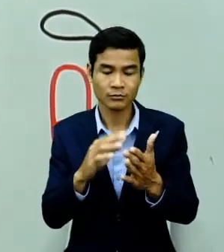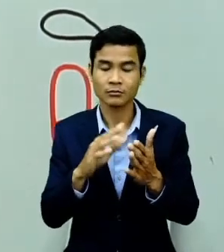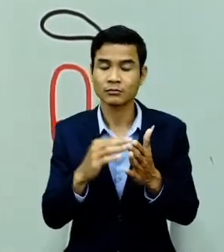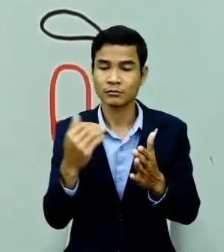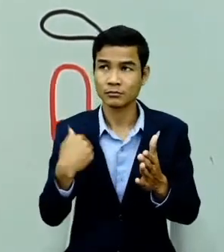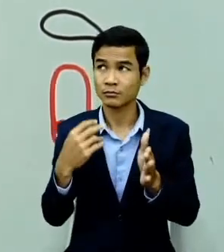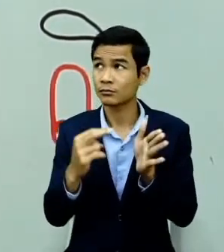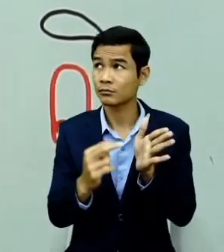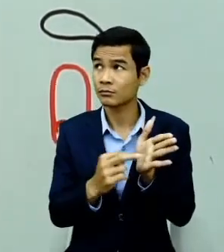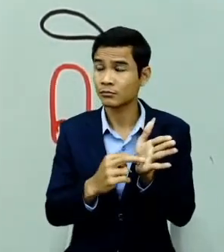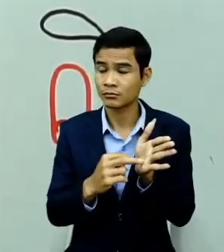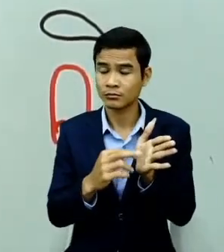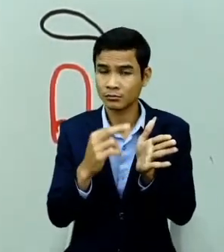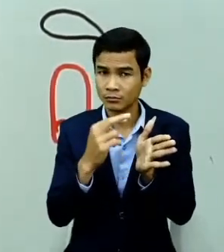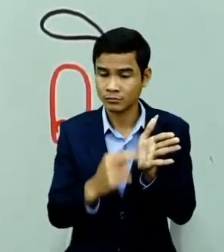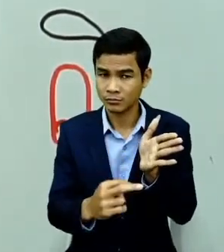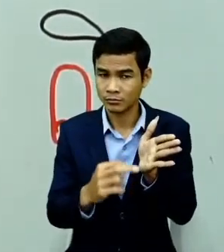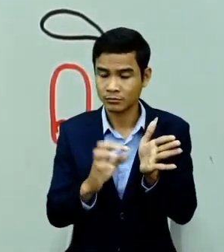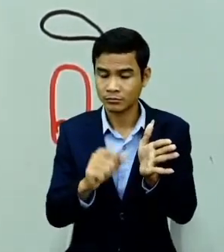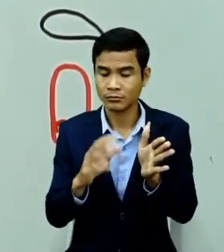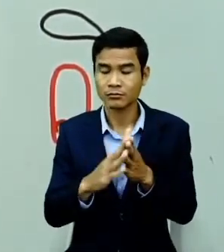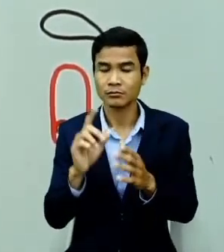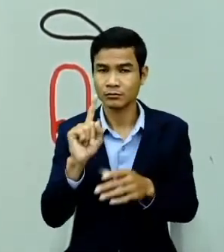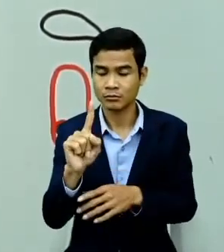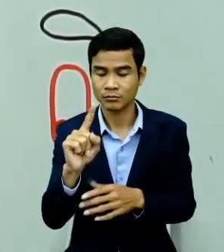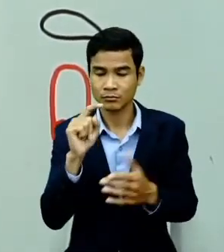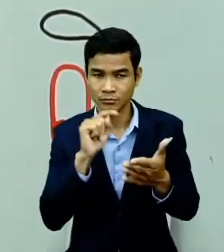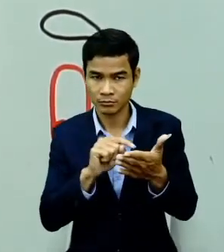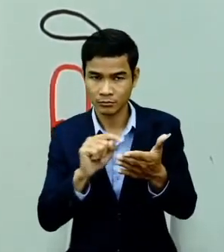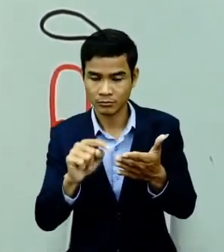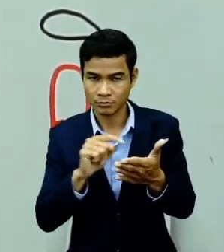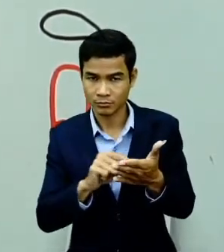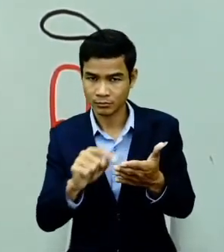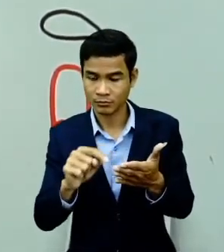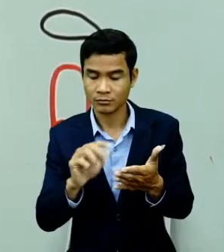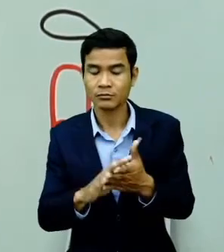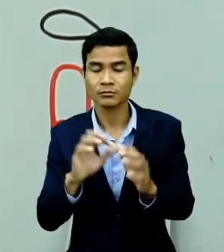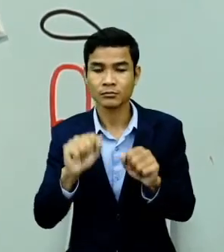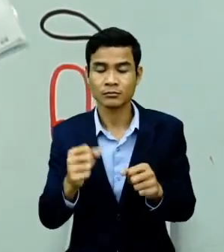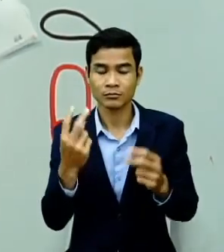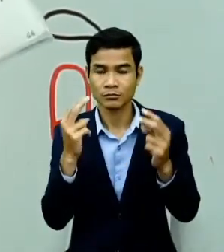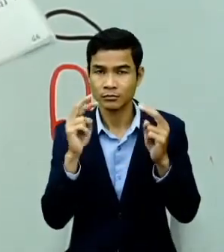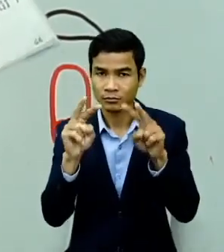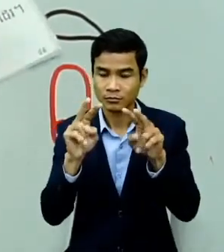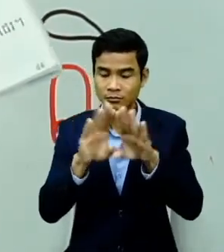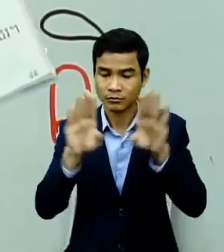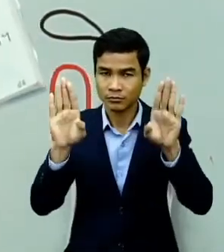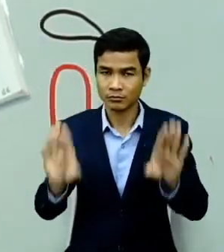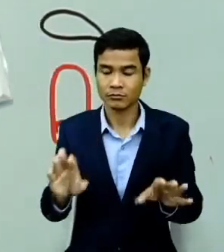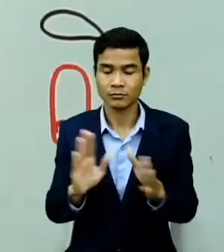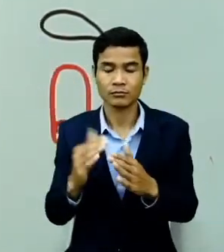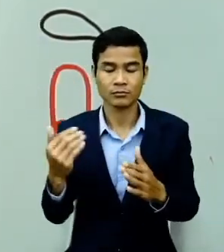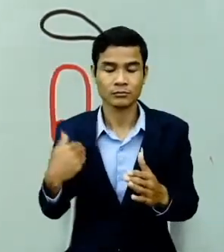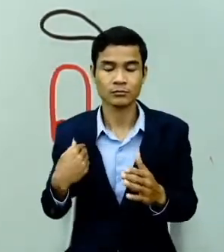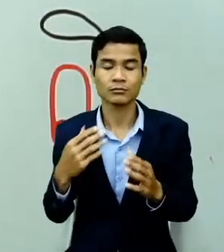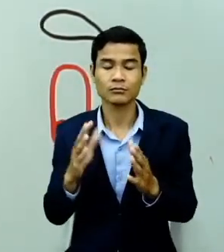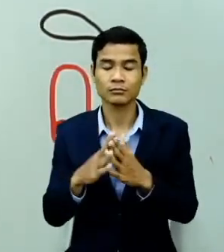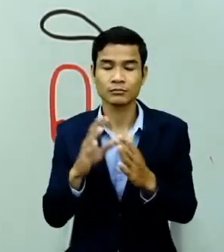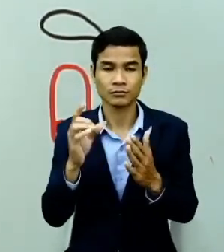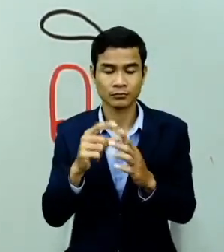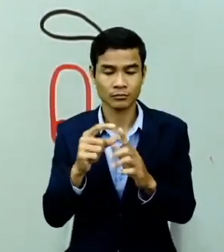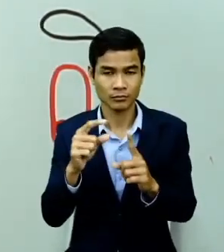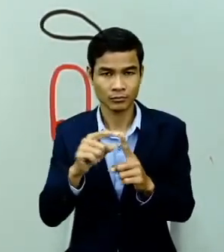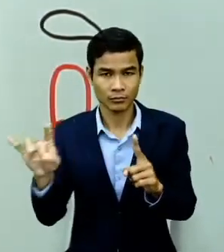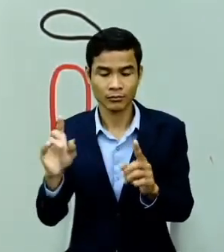អានដោយប្រើចង្អុលដៃចង្អុលឲ្យចំតួអក្សរហើយកូនកូនត្រៀមមើលក្តារខៀនដែរគឺអ្នកគ្រូមានព្យាងដូចនៅក្នុង